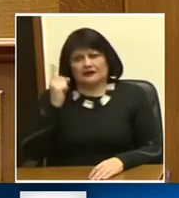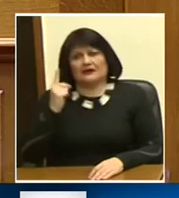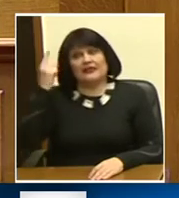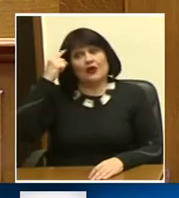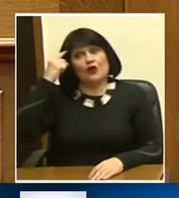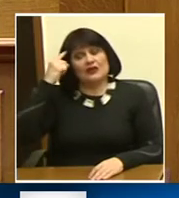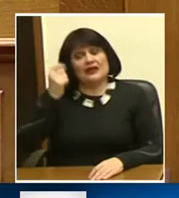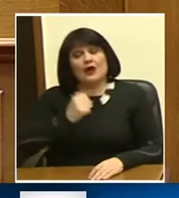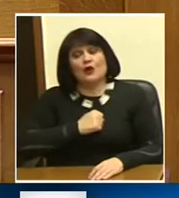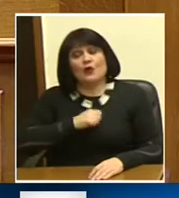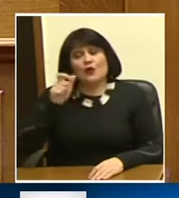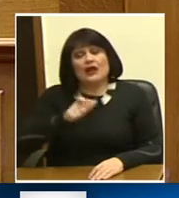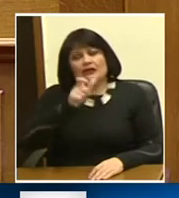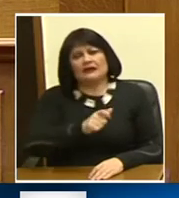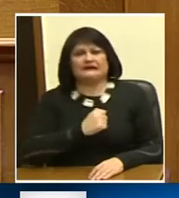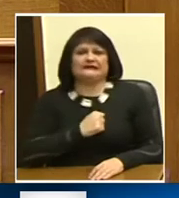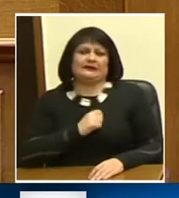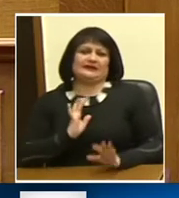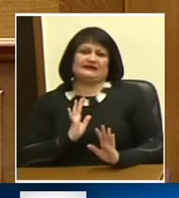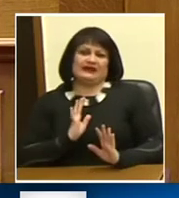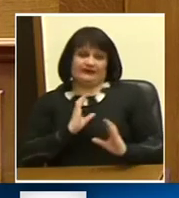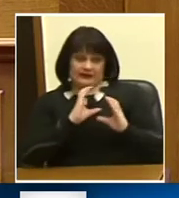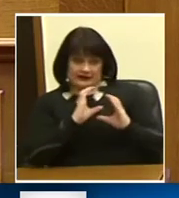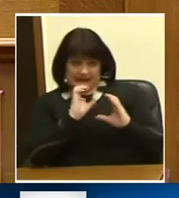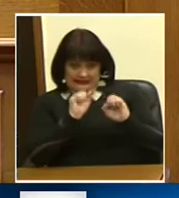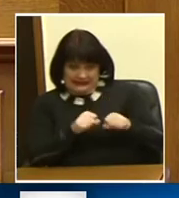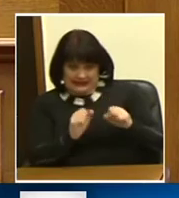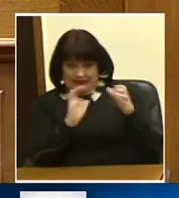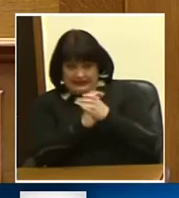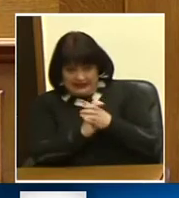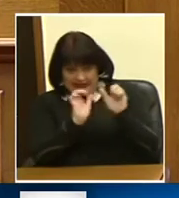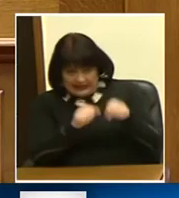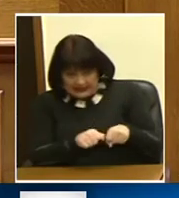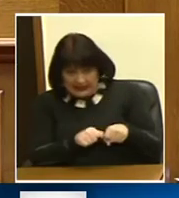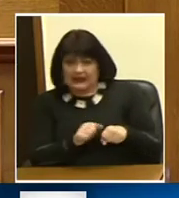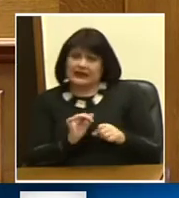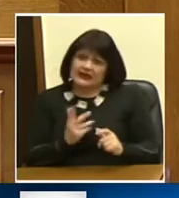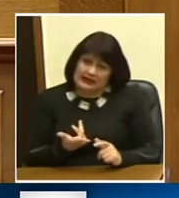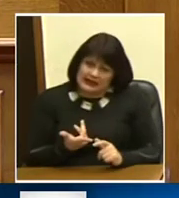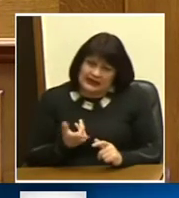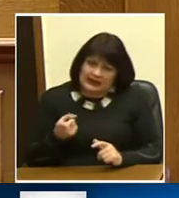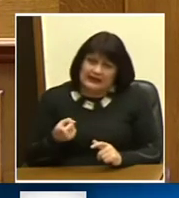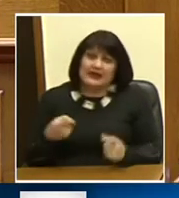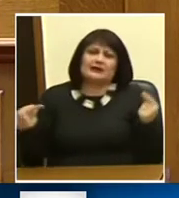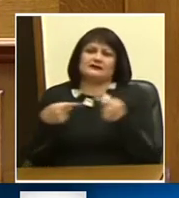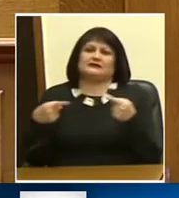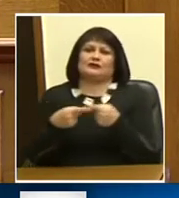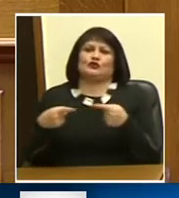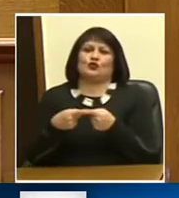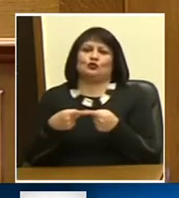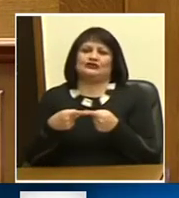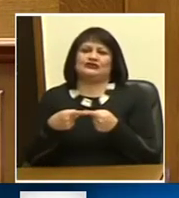γραμμές. Εκεί δημιουργούνται οι συνενέσεις, εκεί δημιουργούνται όμως και οι συγκρούσεις. Και